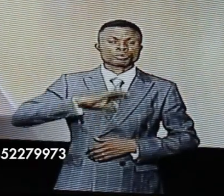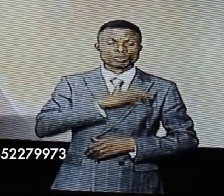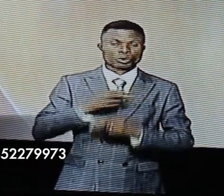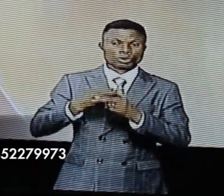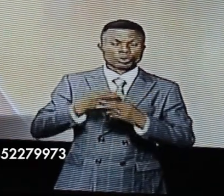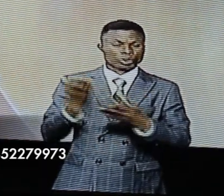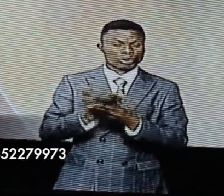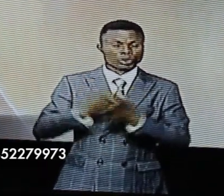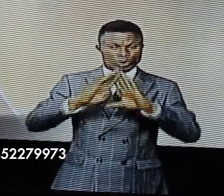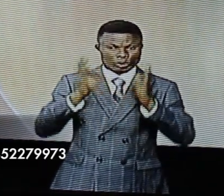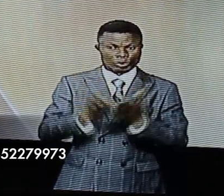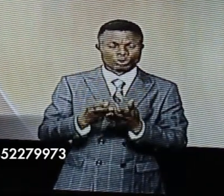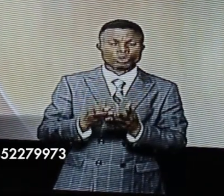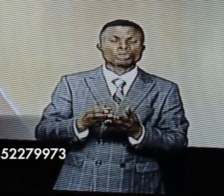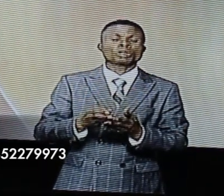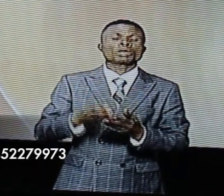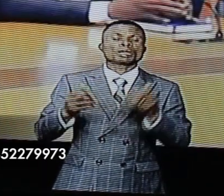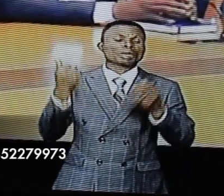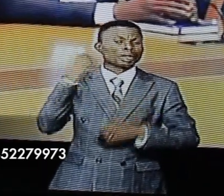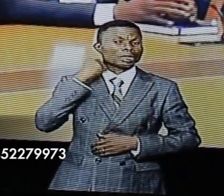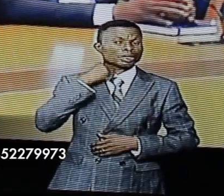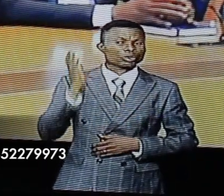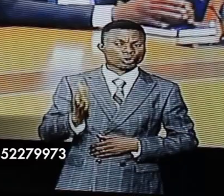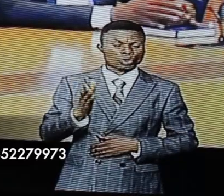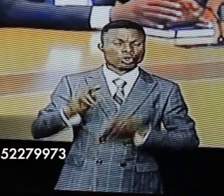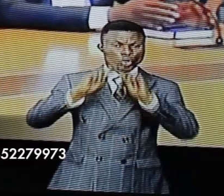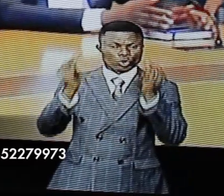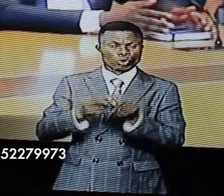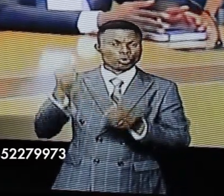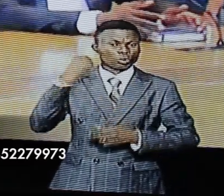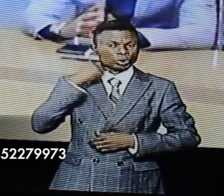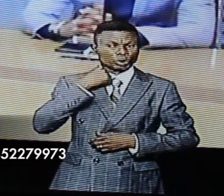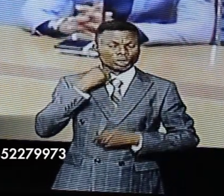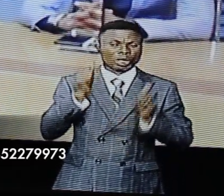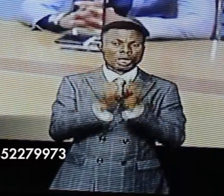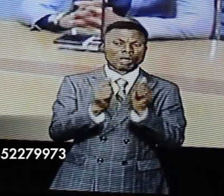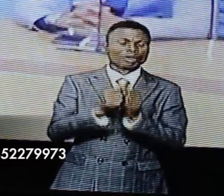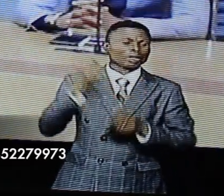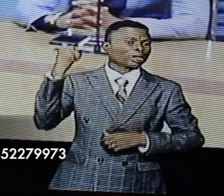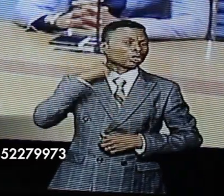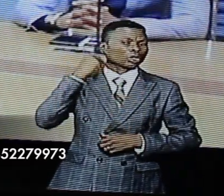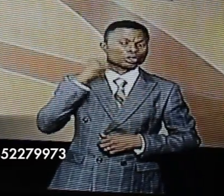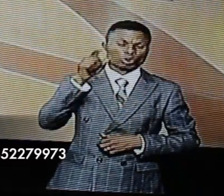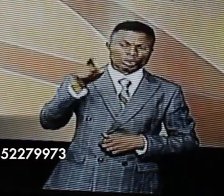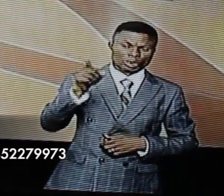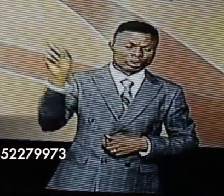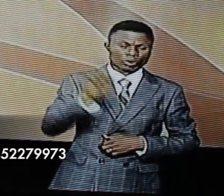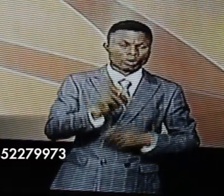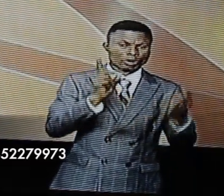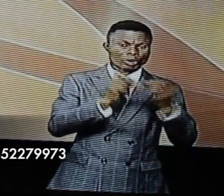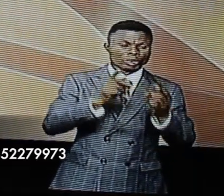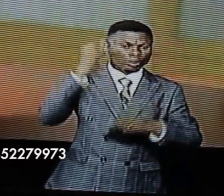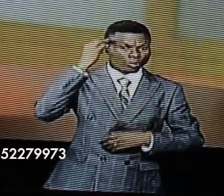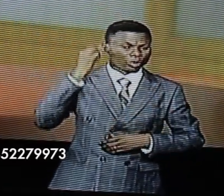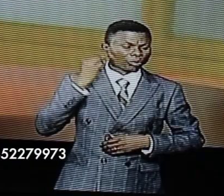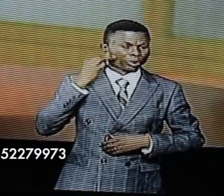de tous les dossiers qui touchent les professionnels de la santé, une délégation de médecins conduite par le docteur Joe Chibangu est venue rencontrer le